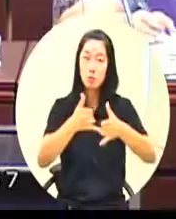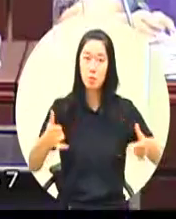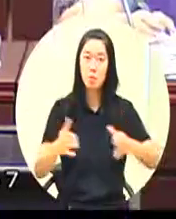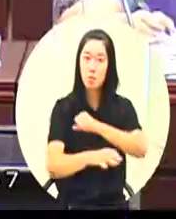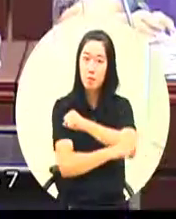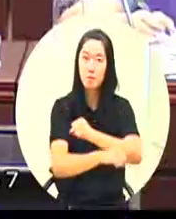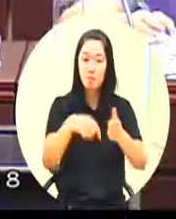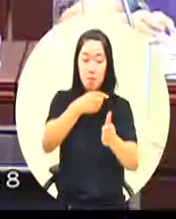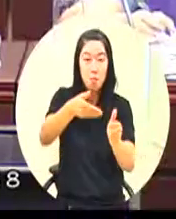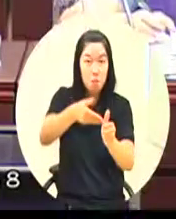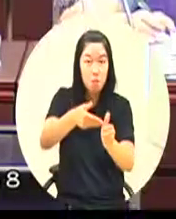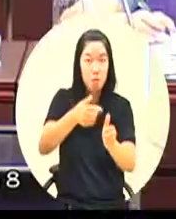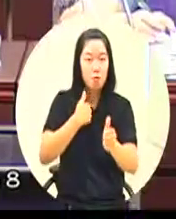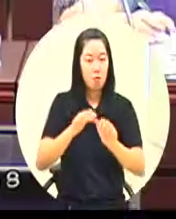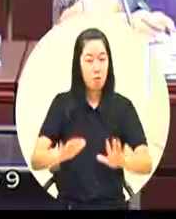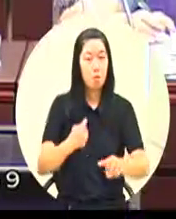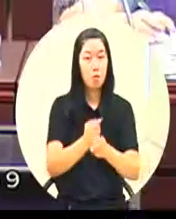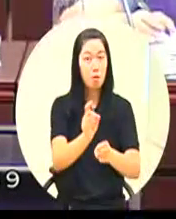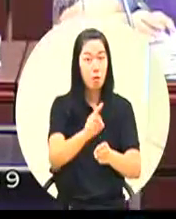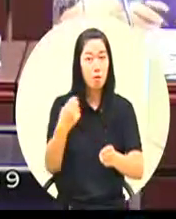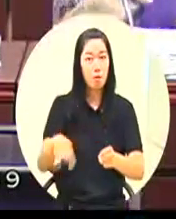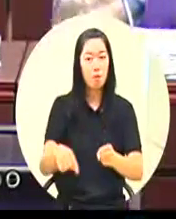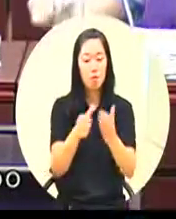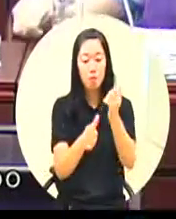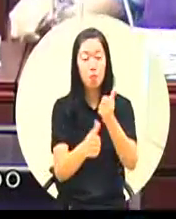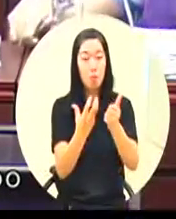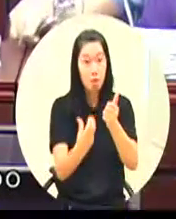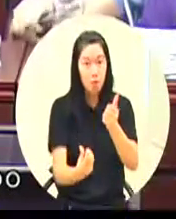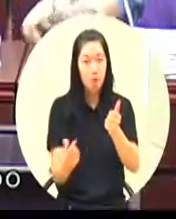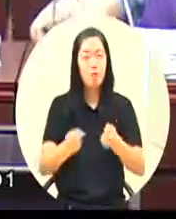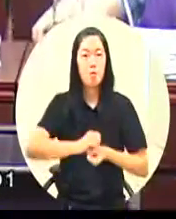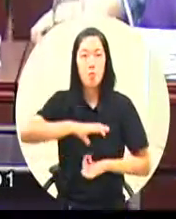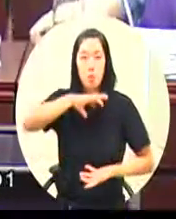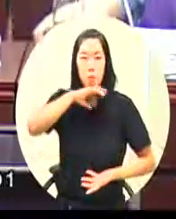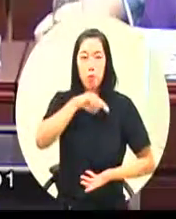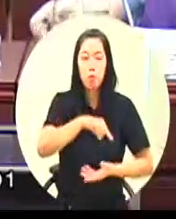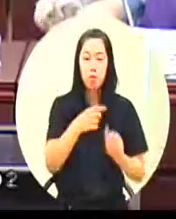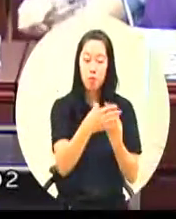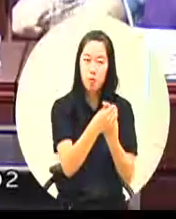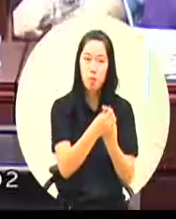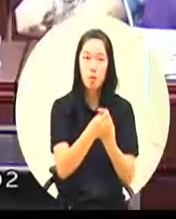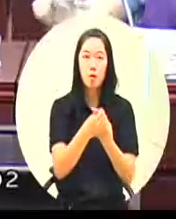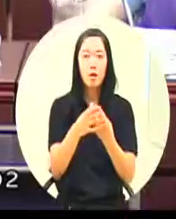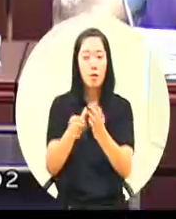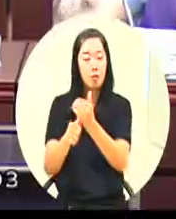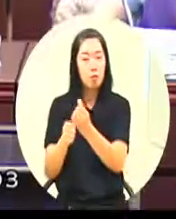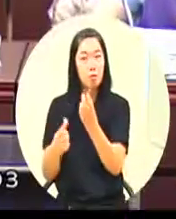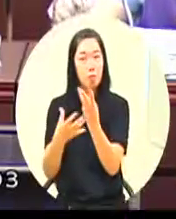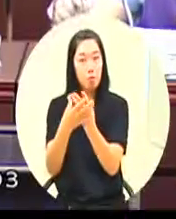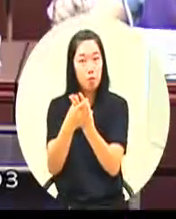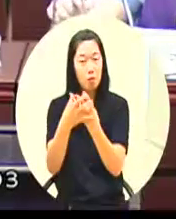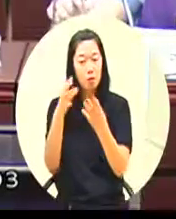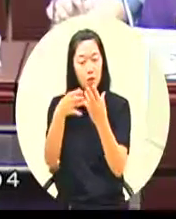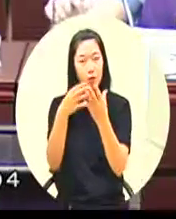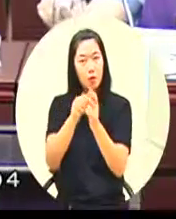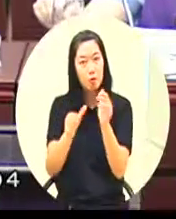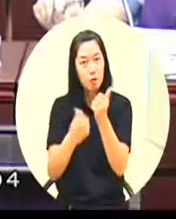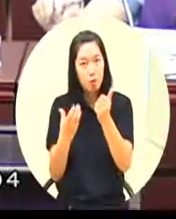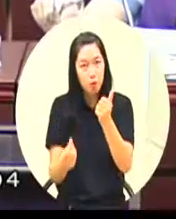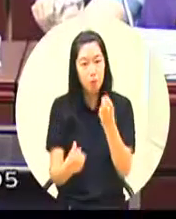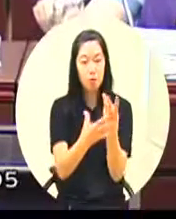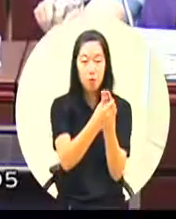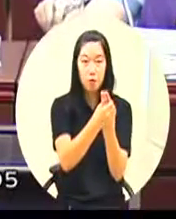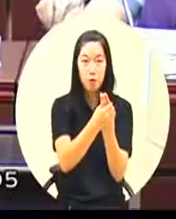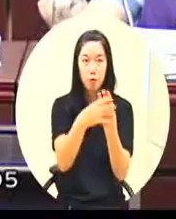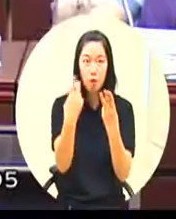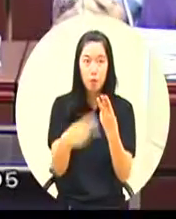现在反而是要处理这个少子化、高龄化还有生育率很低的问题的时候，再来重新推动叫做扩大